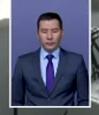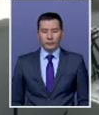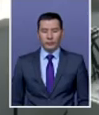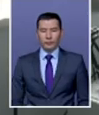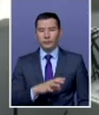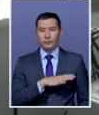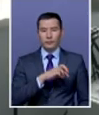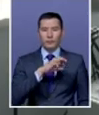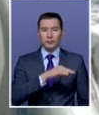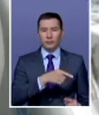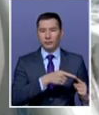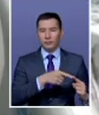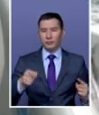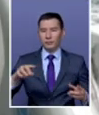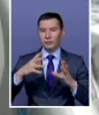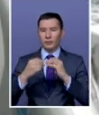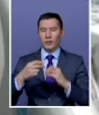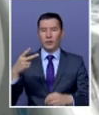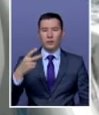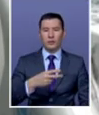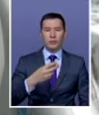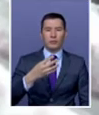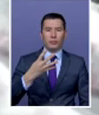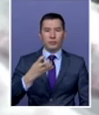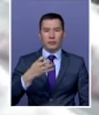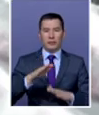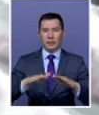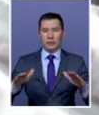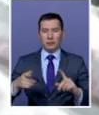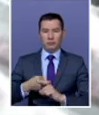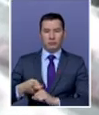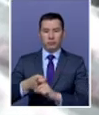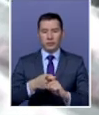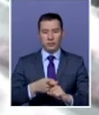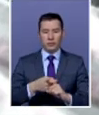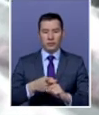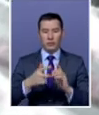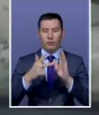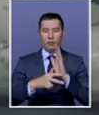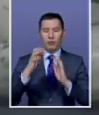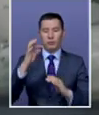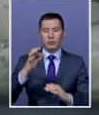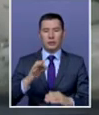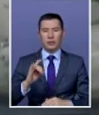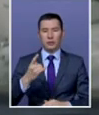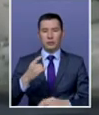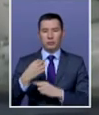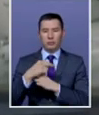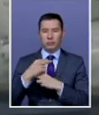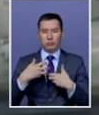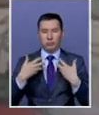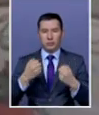пандемии коронавирусом переболели 2500 детей. Из них более 100 новорожденные. 80% маленьких пациентов перенесли заболевание